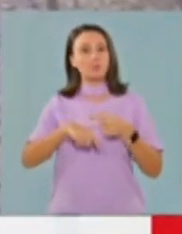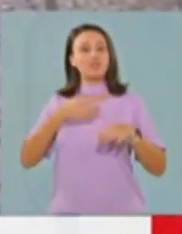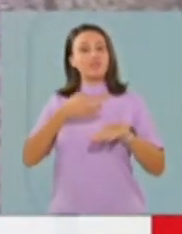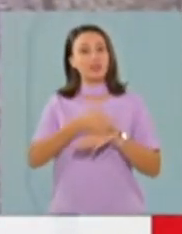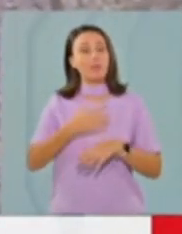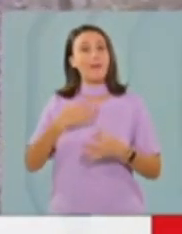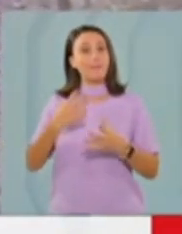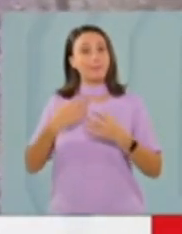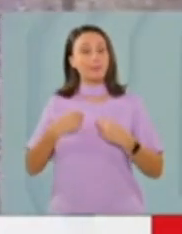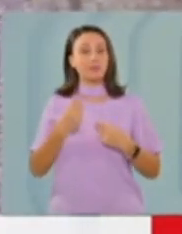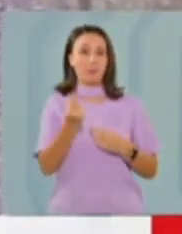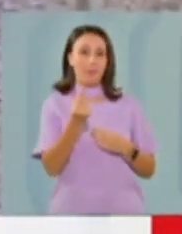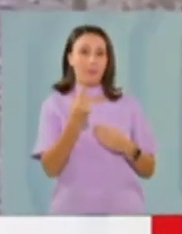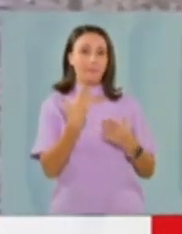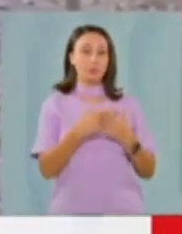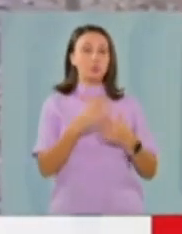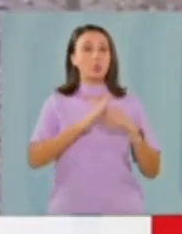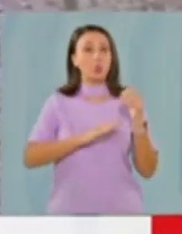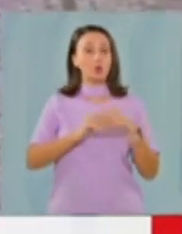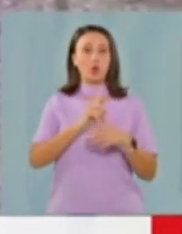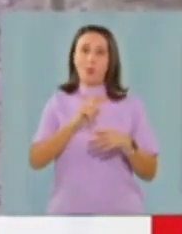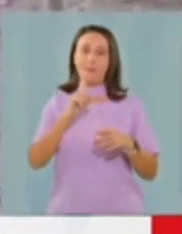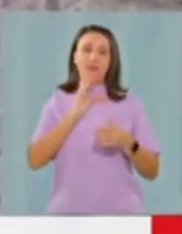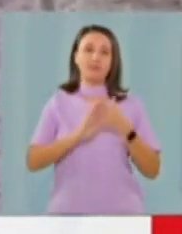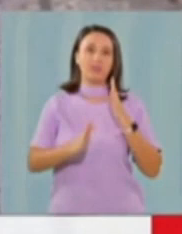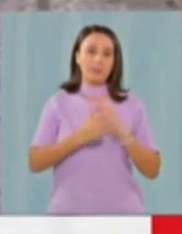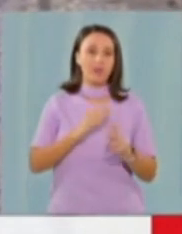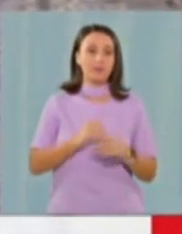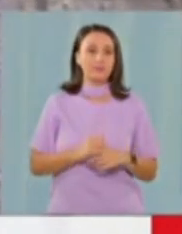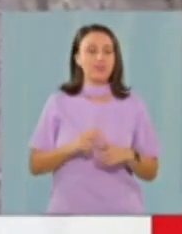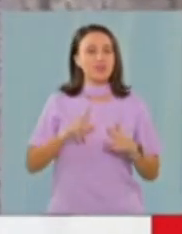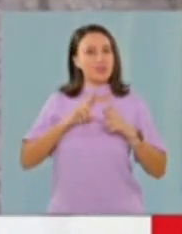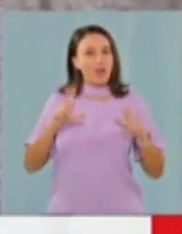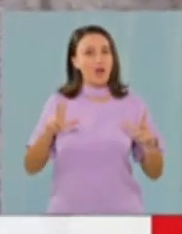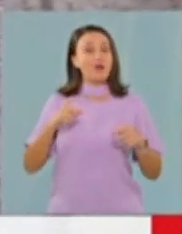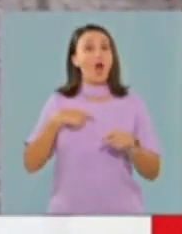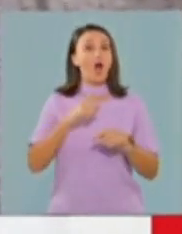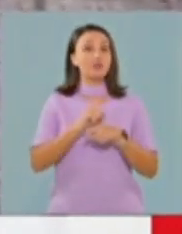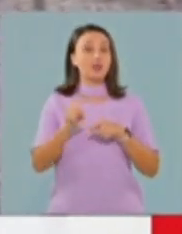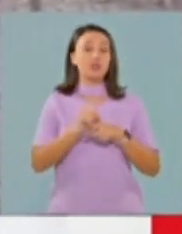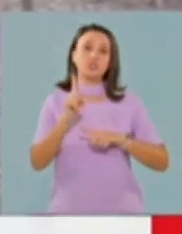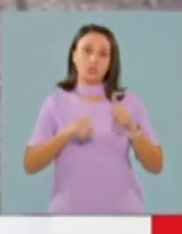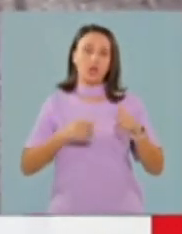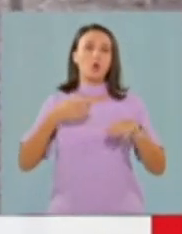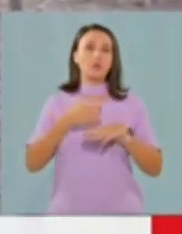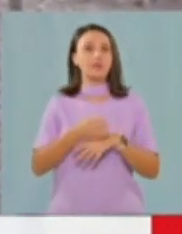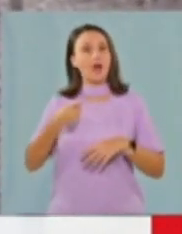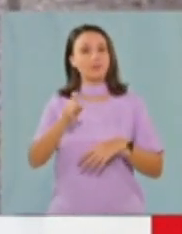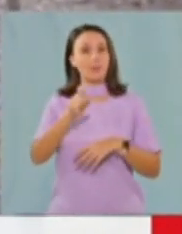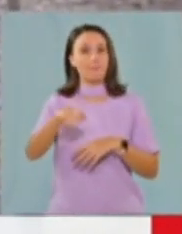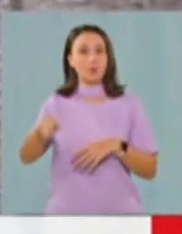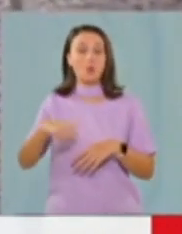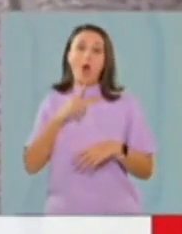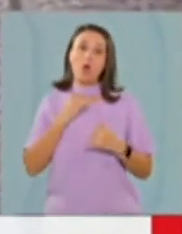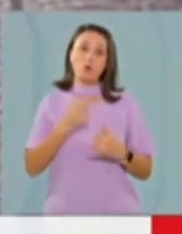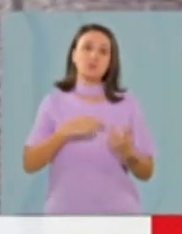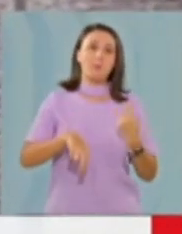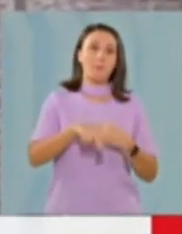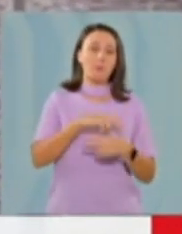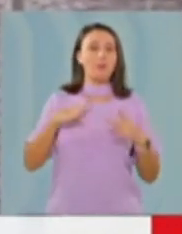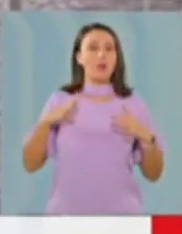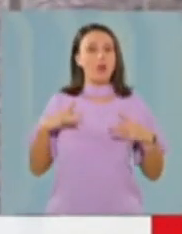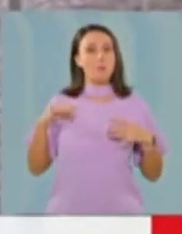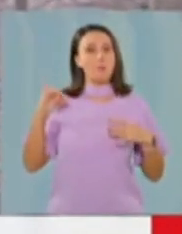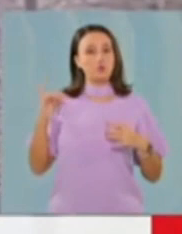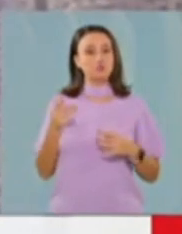a încasat bani pentru o lucrare pe care nu am mai finalizat o gravă Este gata gata dorul de și a mai rănit și alte persoane acum se plimbă liber